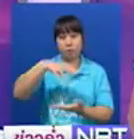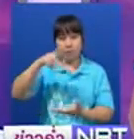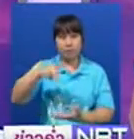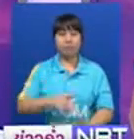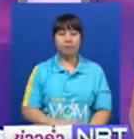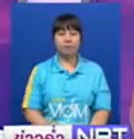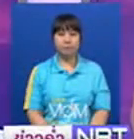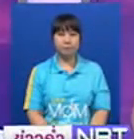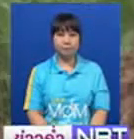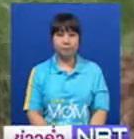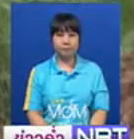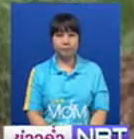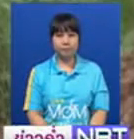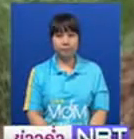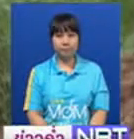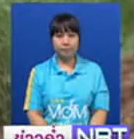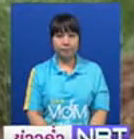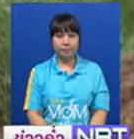ครับ